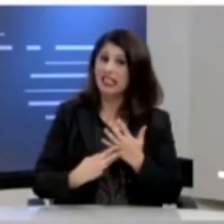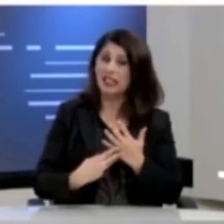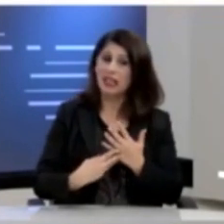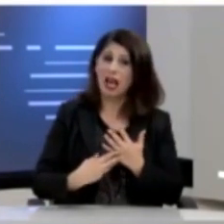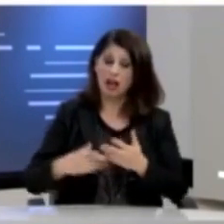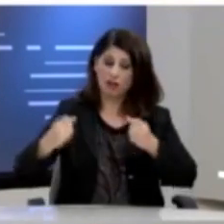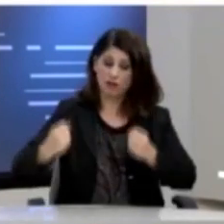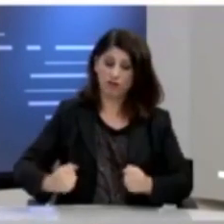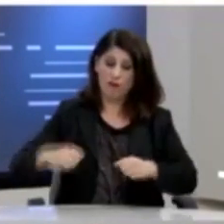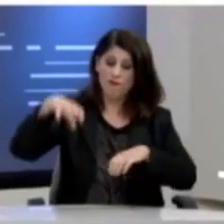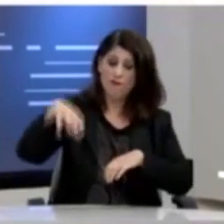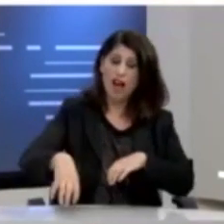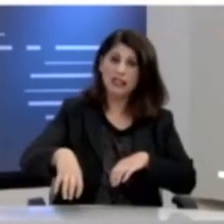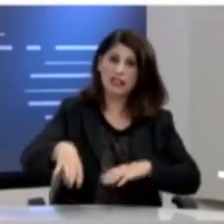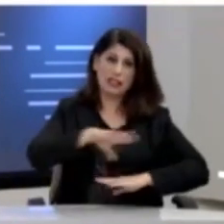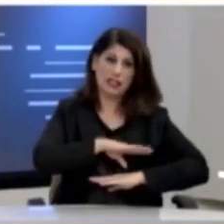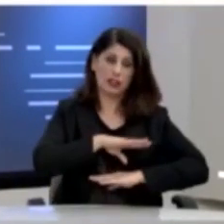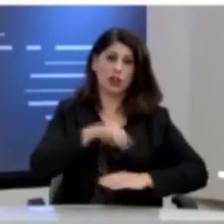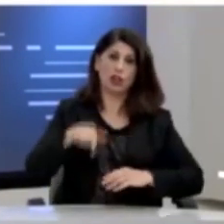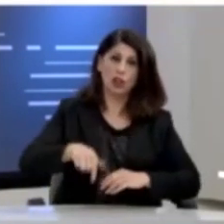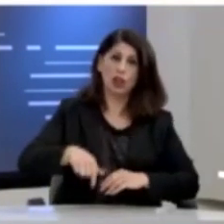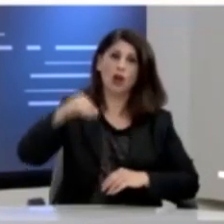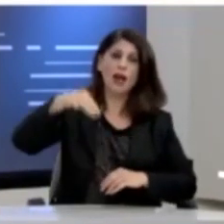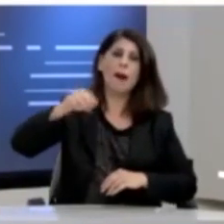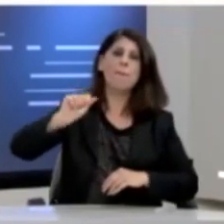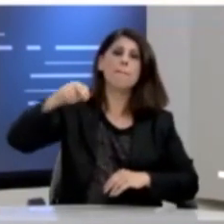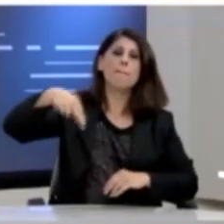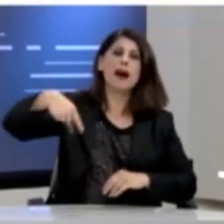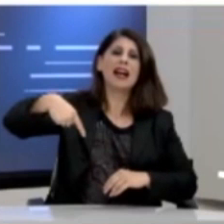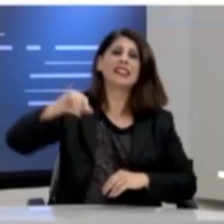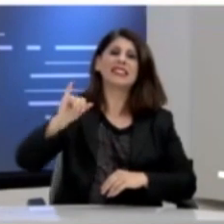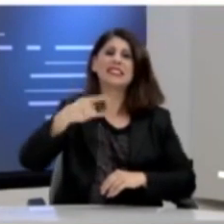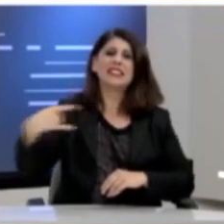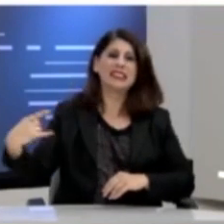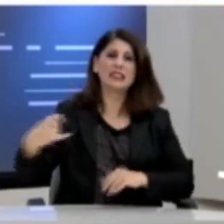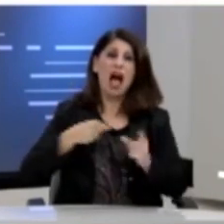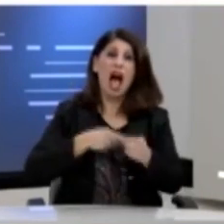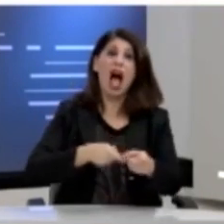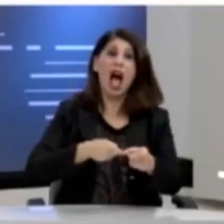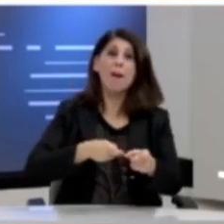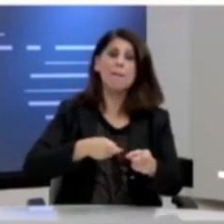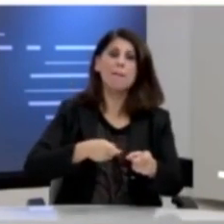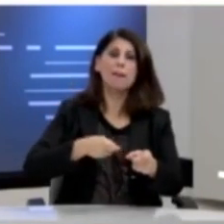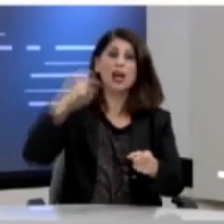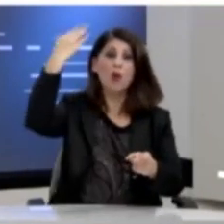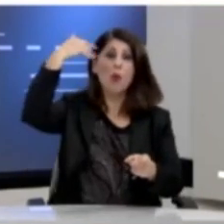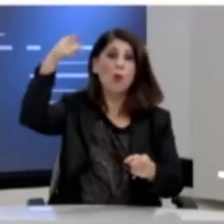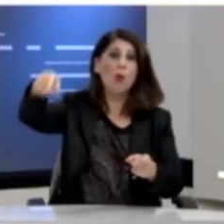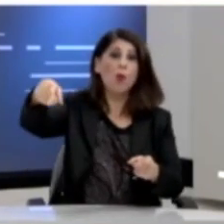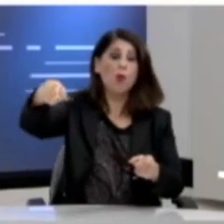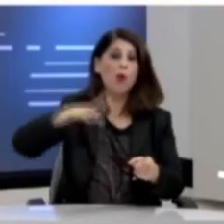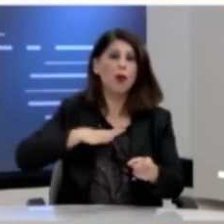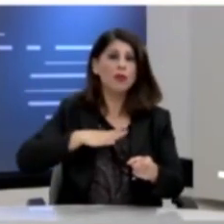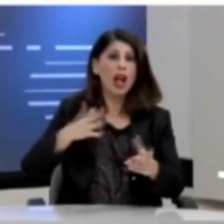σήμερα ετοιμάζεται για στρατιωτική επέμβαση στο Μαμπίζ, απειλώντας τον κούρδικο πληθυσμό. Διατηρεί